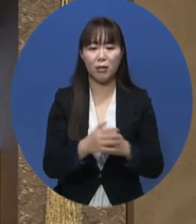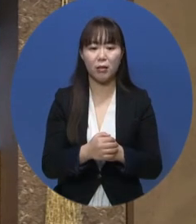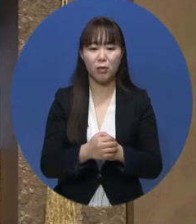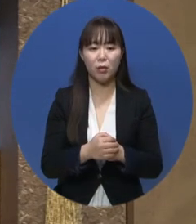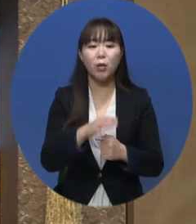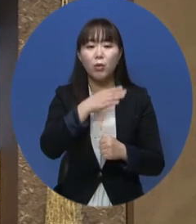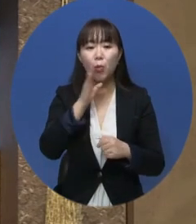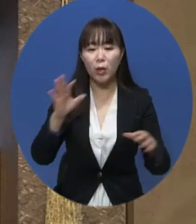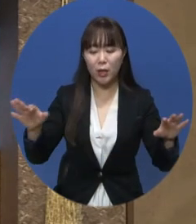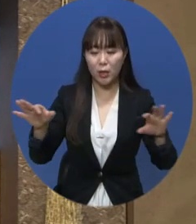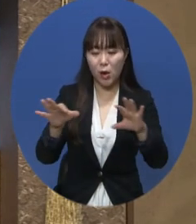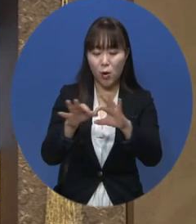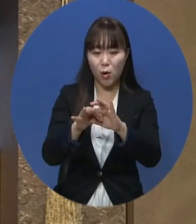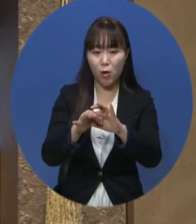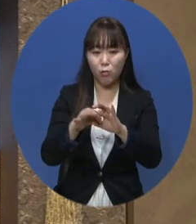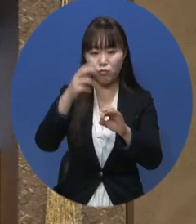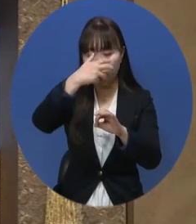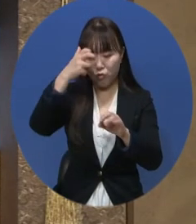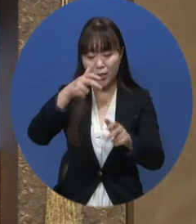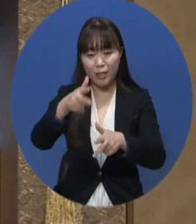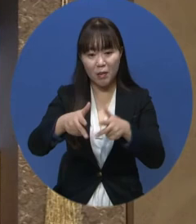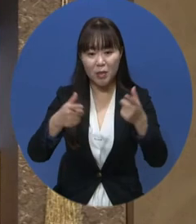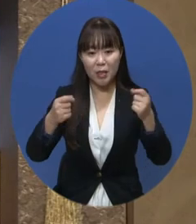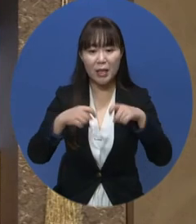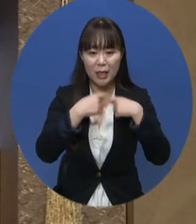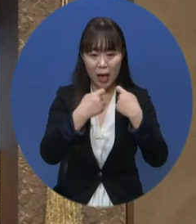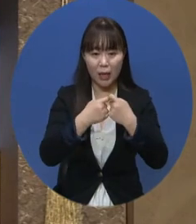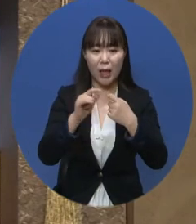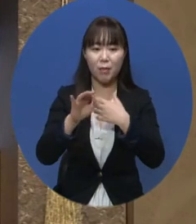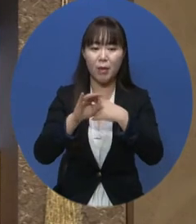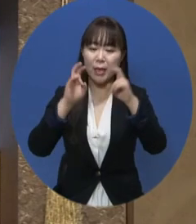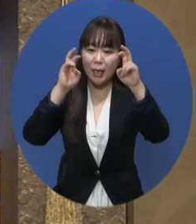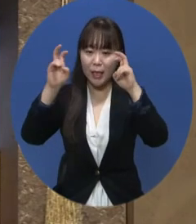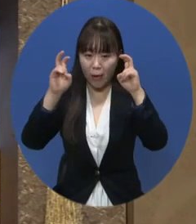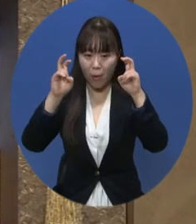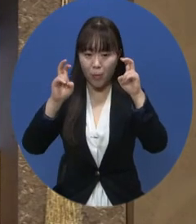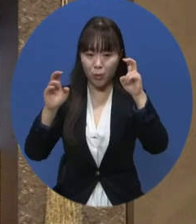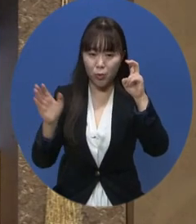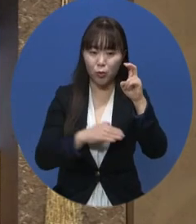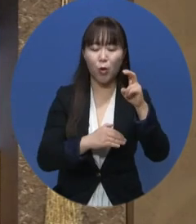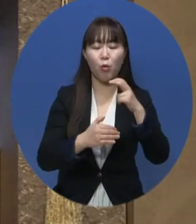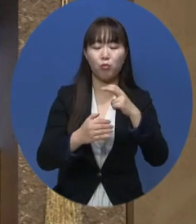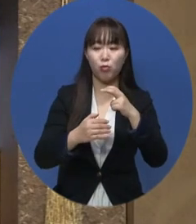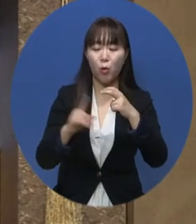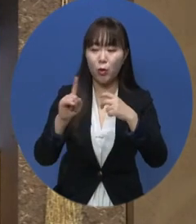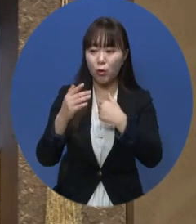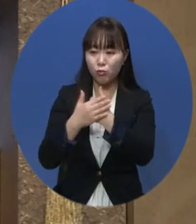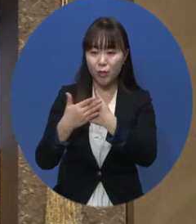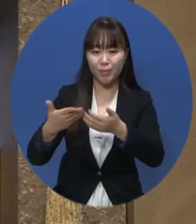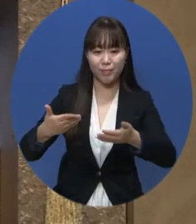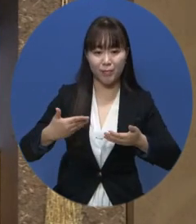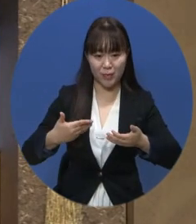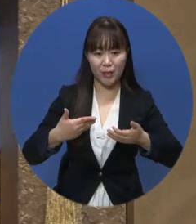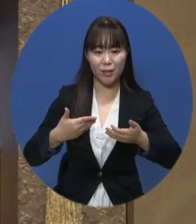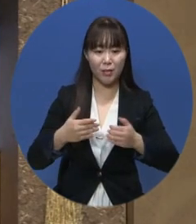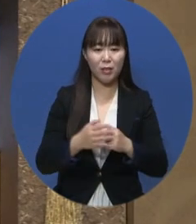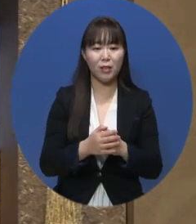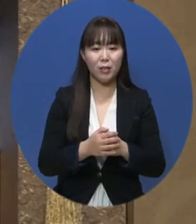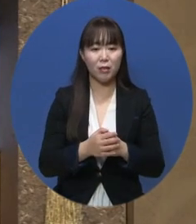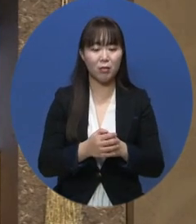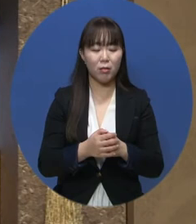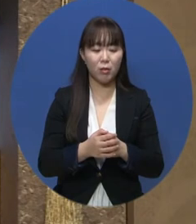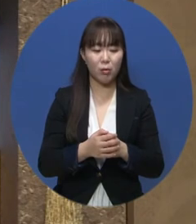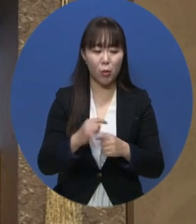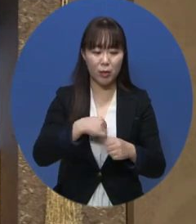결연 후원금 사업이라고 해서 개인이나 또는 기업으로부터 후원을 받아서 그렇게